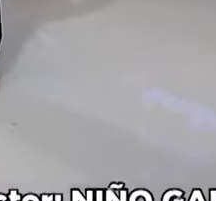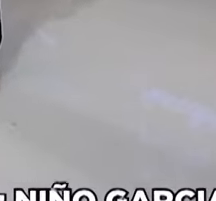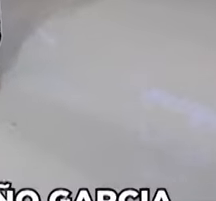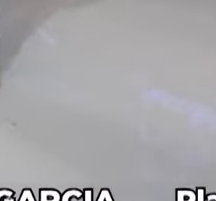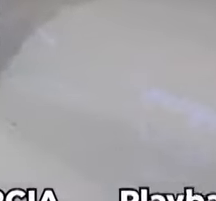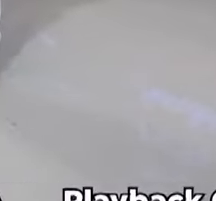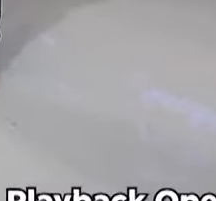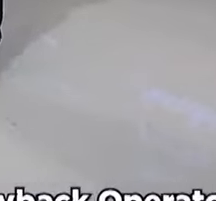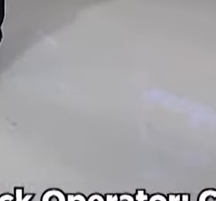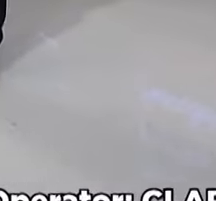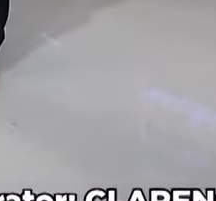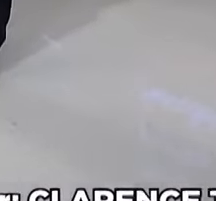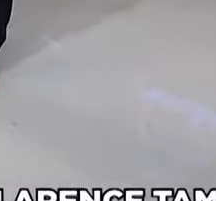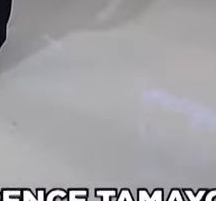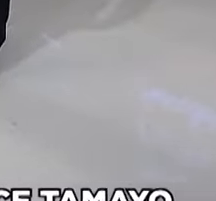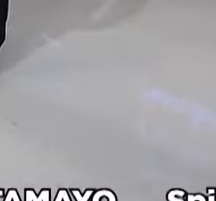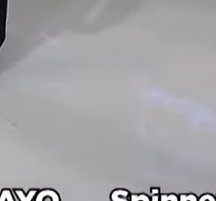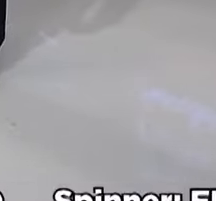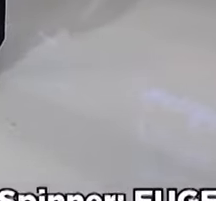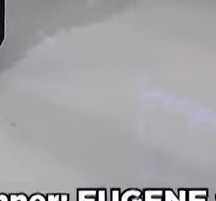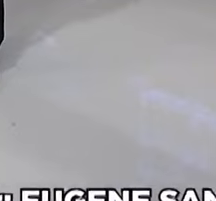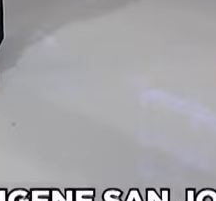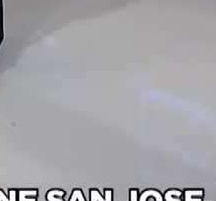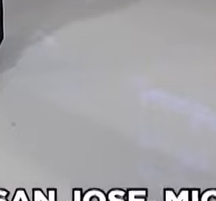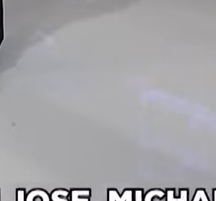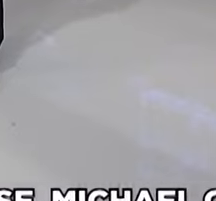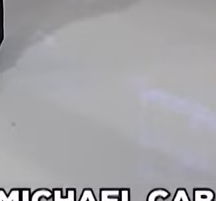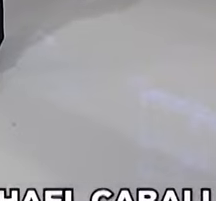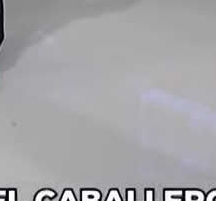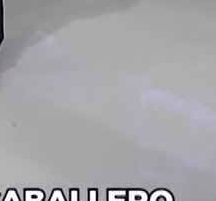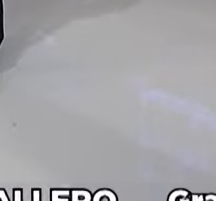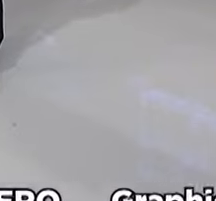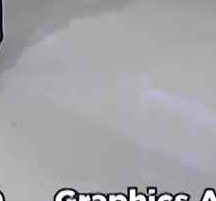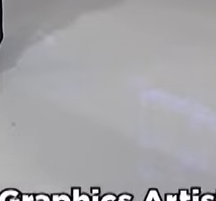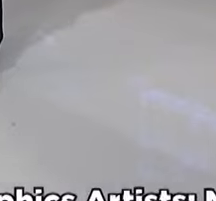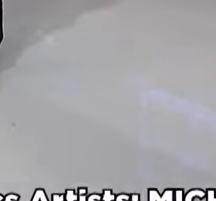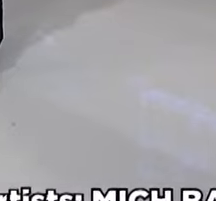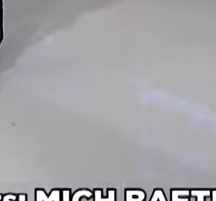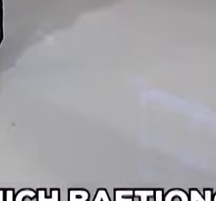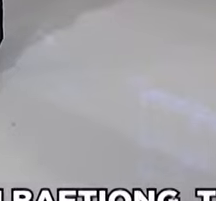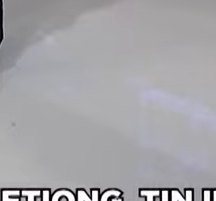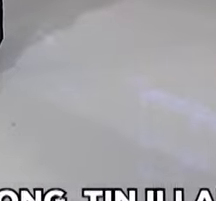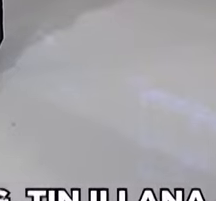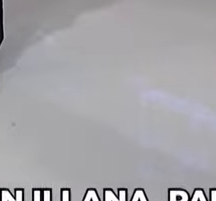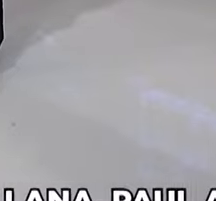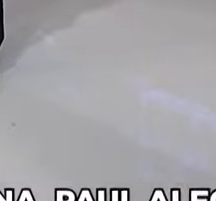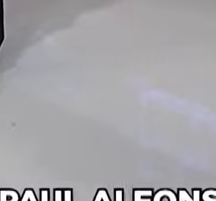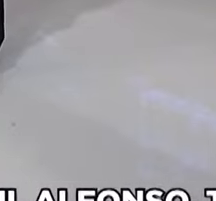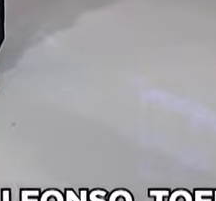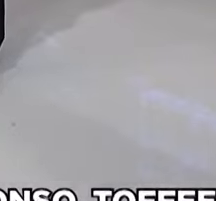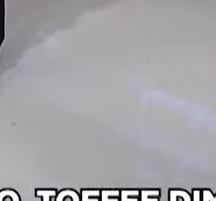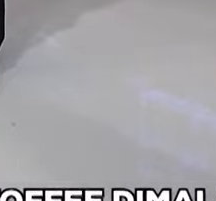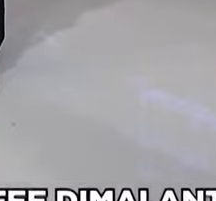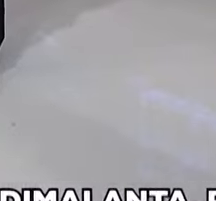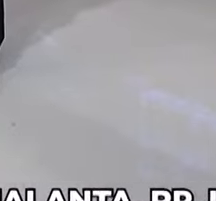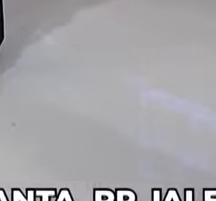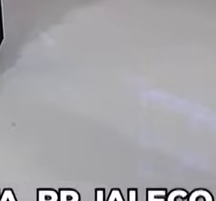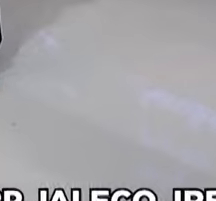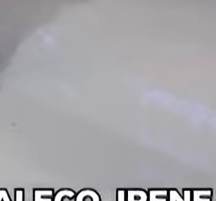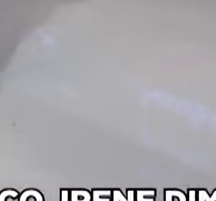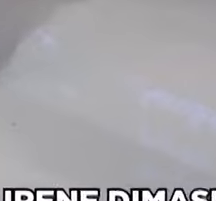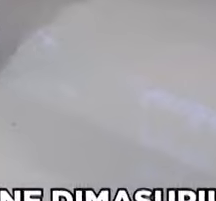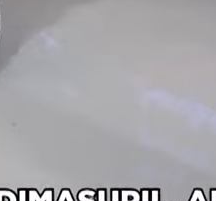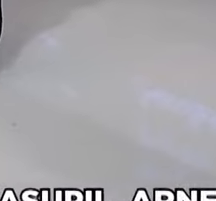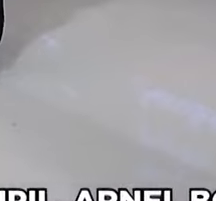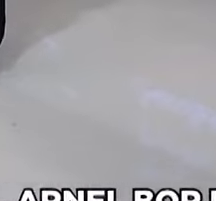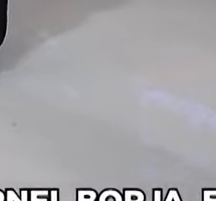Katwira mo na lang lola mo, nanay mo. Ayun, kinatwira niya yung lola niya, timo. Oo. Talaga, nakapunta ng Hong Kong. Oo.